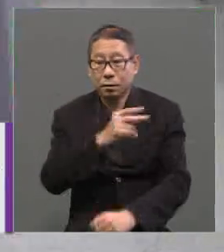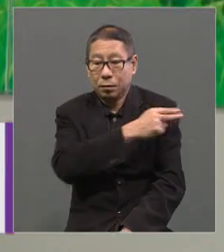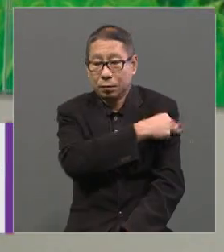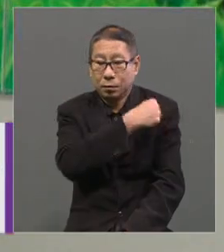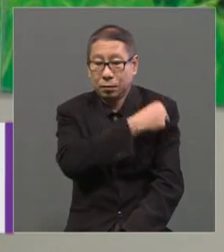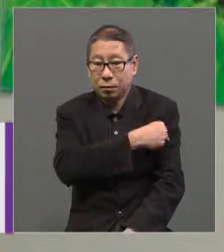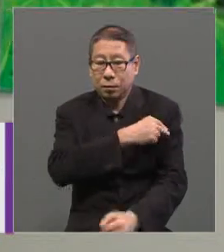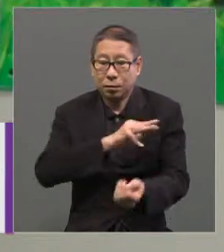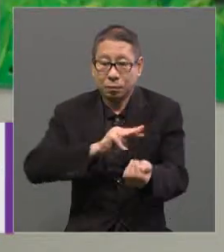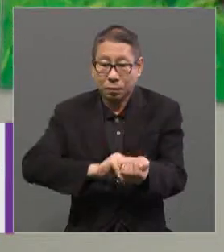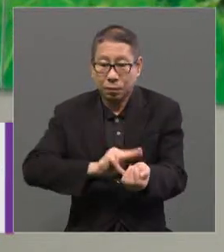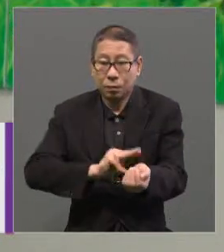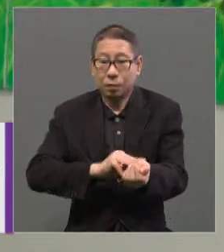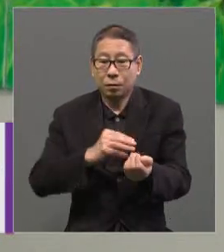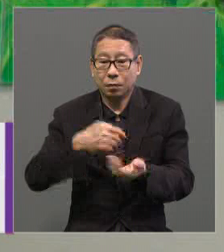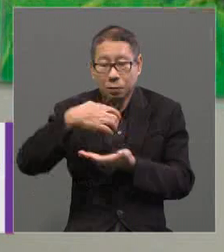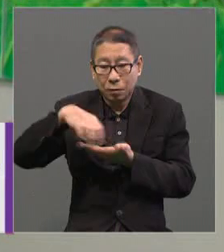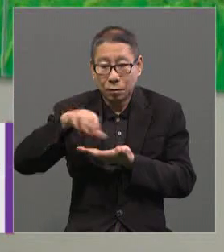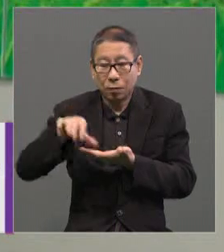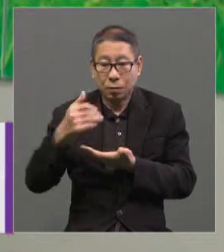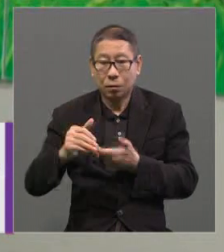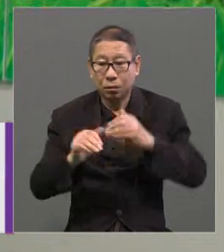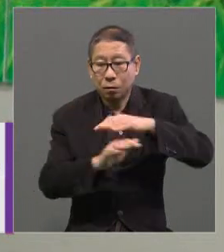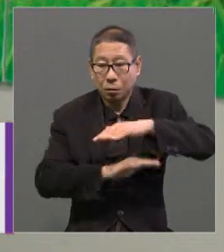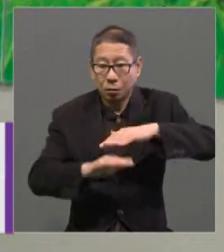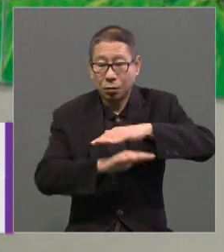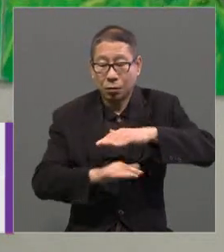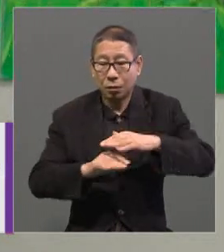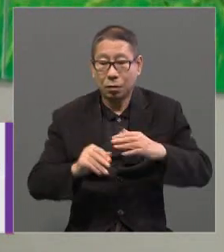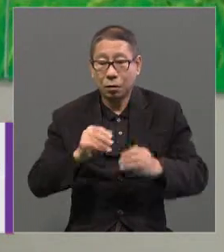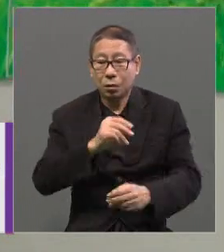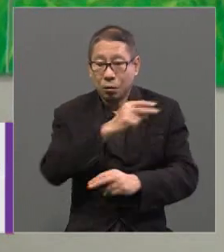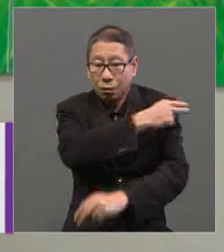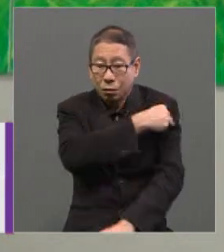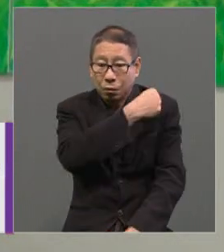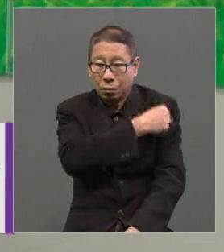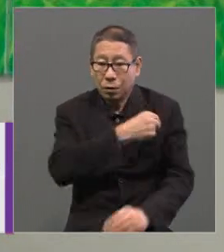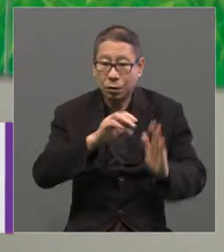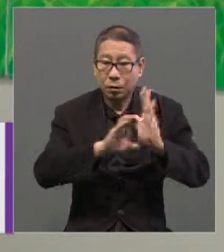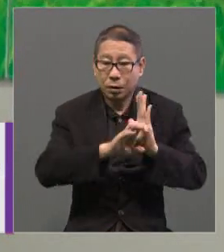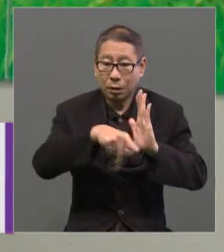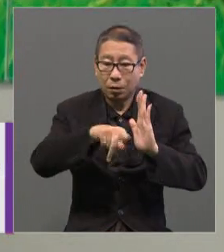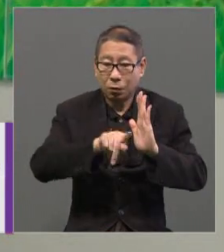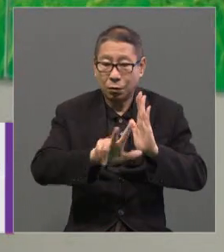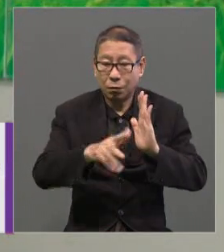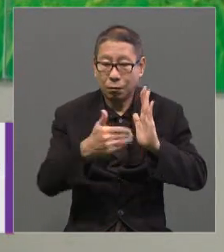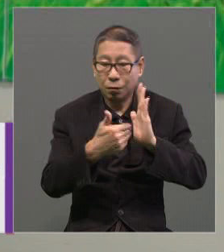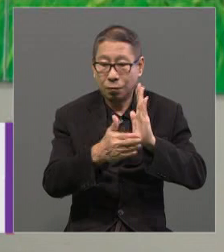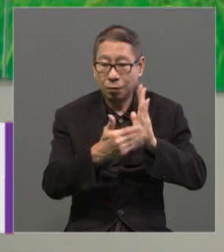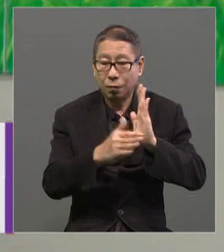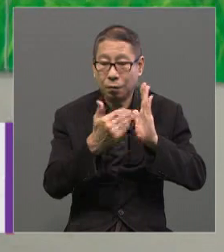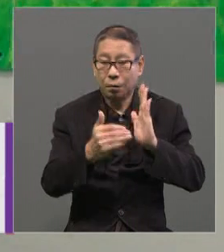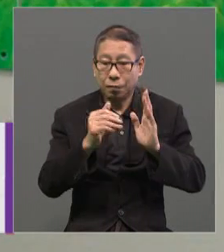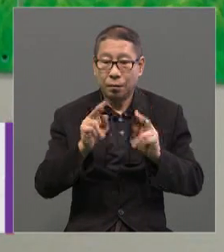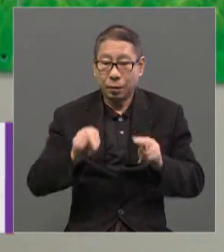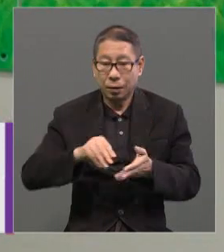ขจังหวัดชัยภูมิคุณหมอวชิราบทพิบูลบอกว่าจากข้อมูลทั้งโรงพยาบาลชัยภูมิแล้วก็โรงพยาบาลเอกชนอีก2แห่งมีเด็กนักเรียนเ